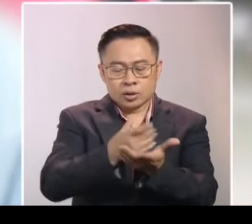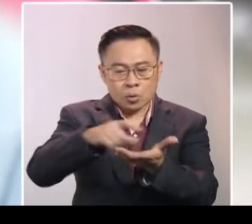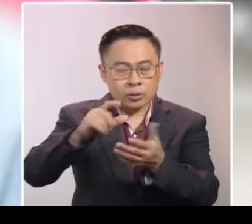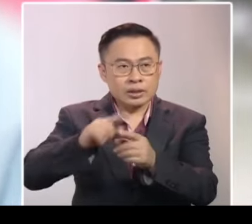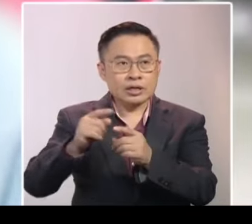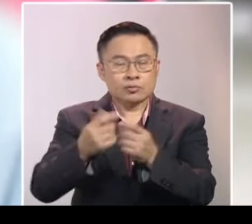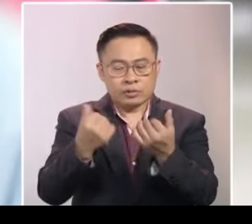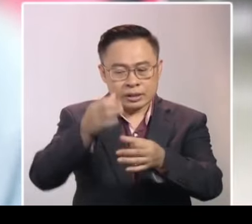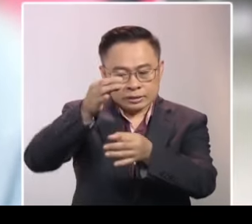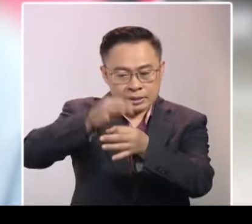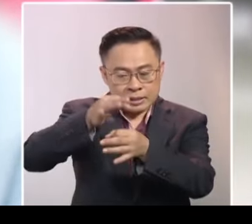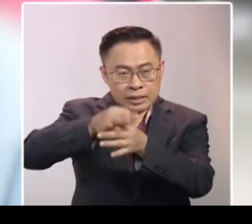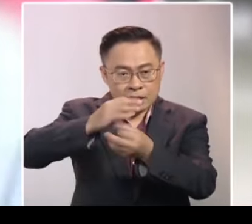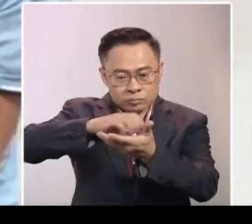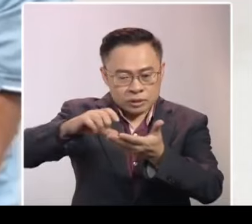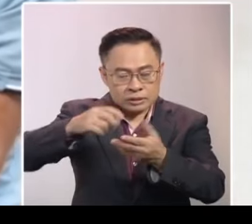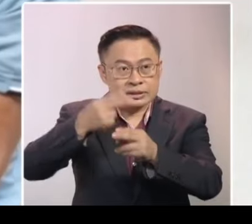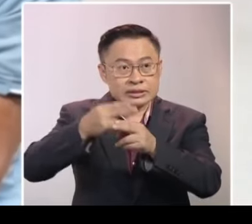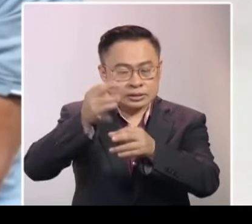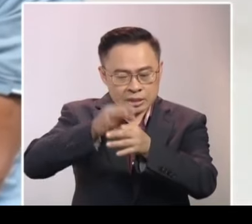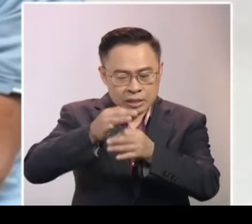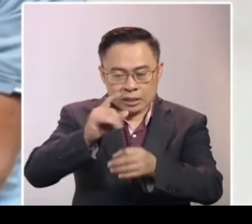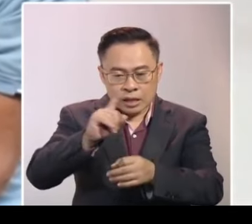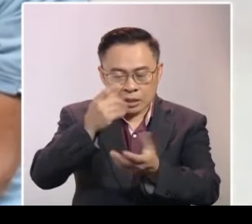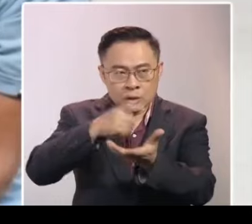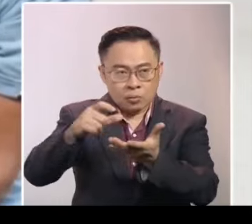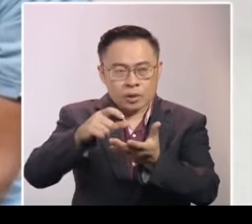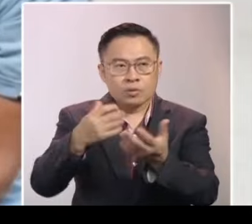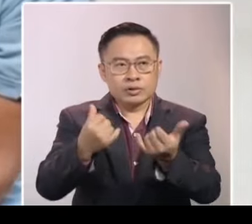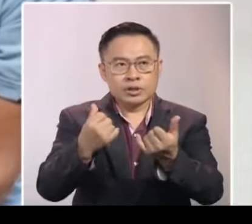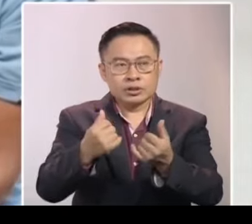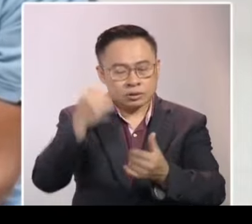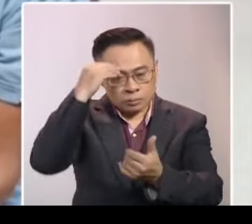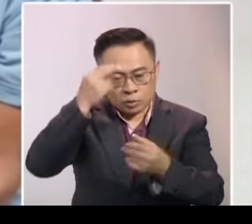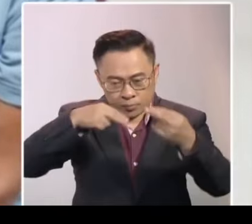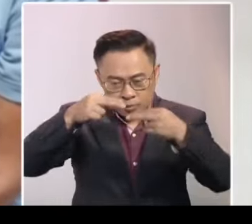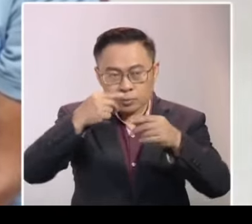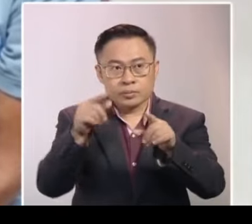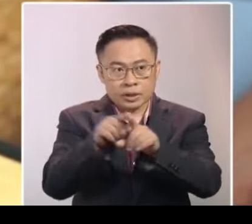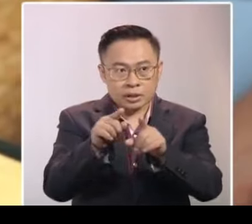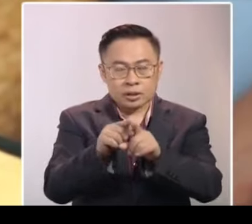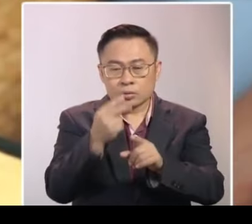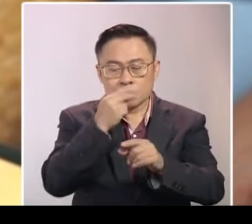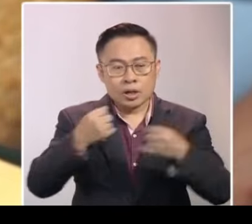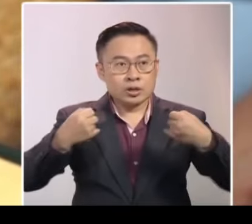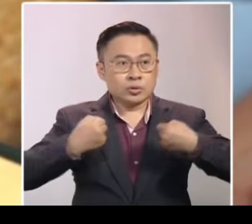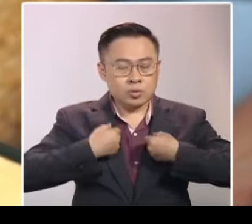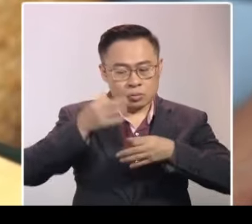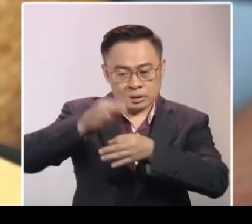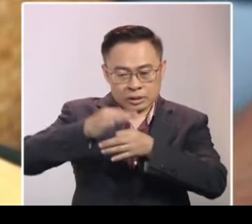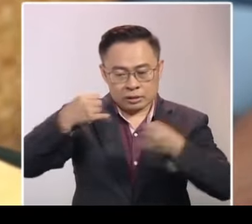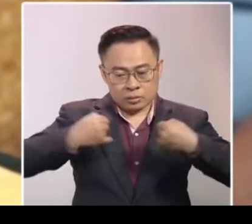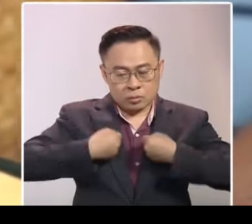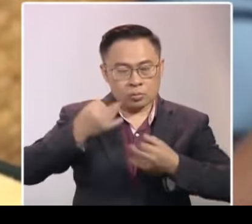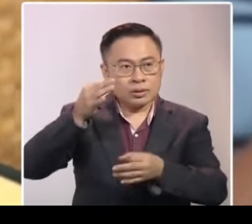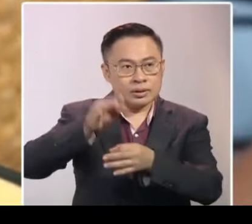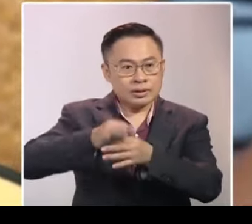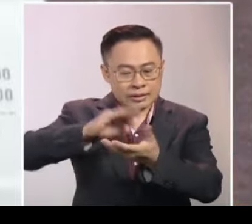ของอายัตบัญชีปลายทางเนี่ยที่คุณป้าบัวทองเนี่ยโอนไปแล้วแล้วก็ตอนนี้อยู่ระหว่างการติดตามตัวเจ้าของบัญชีมาดำเนินคดีตามกฎ